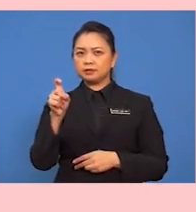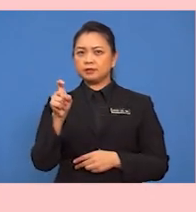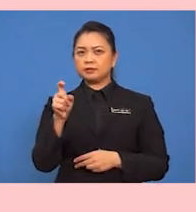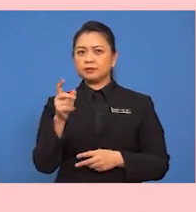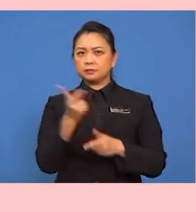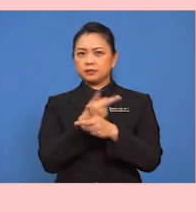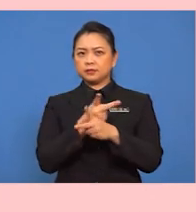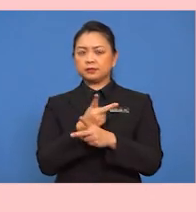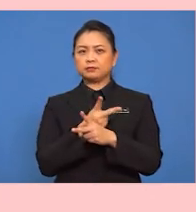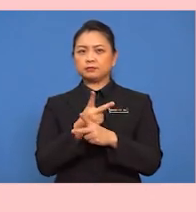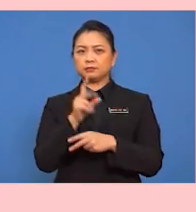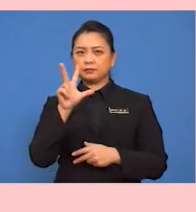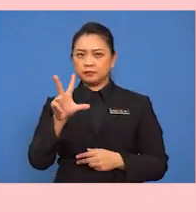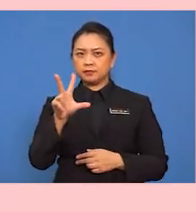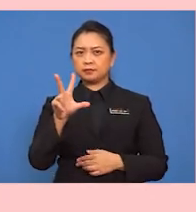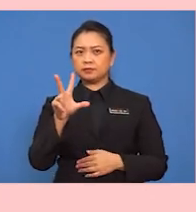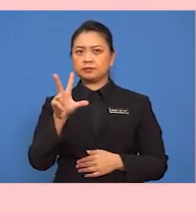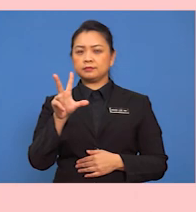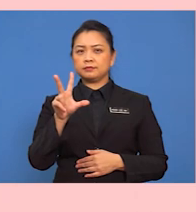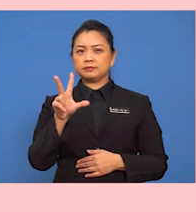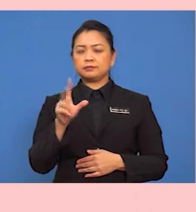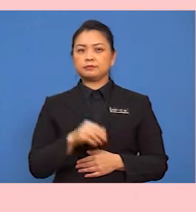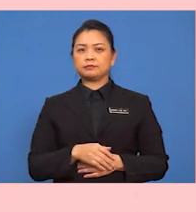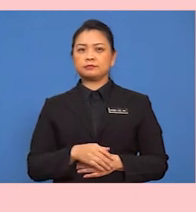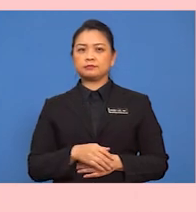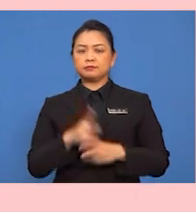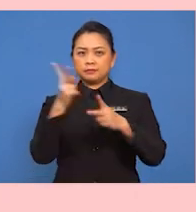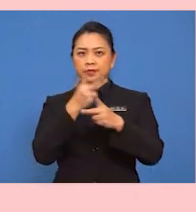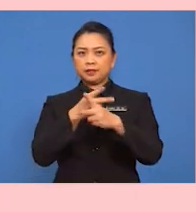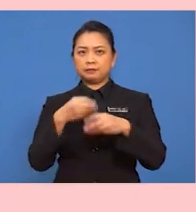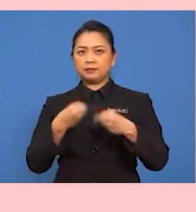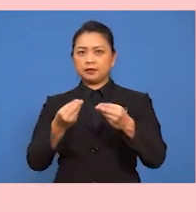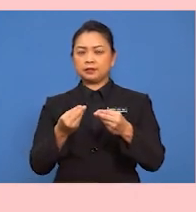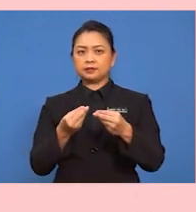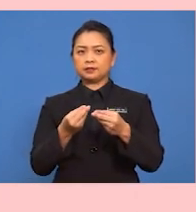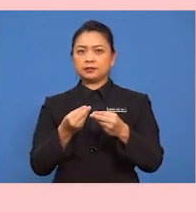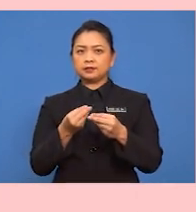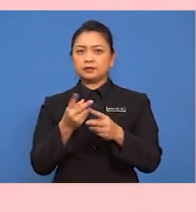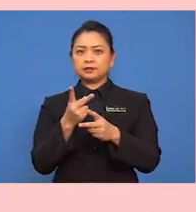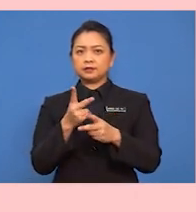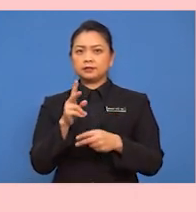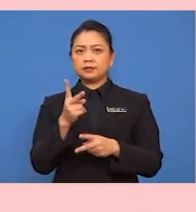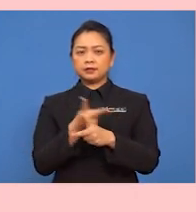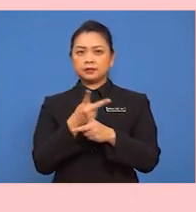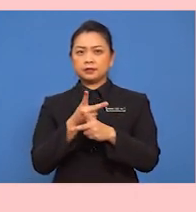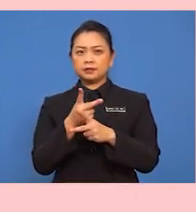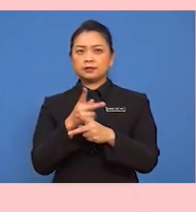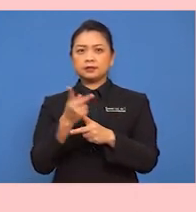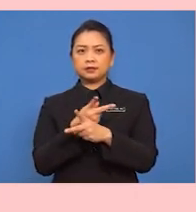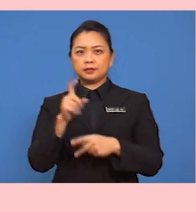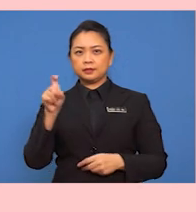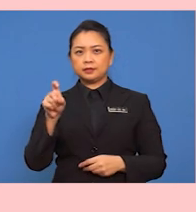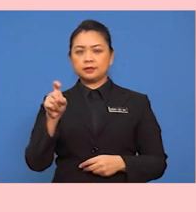pertama ialah 3, perkali bagi X persamaan kedua ialah 5,